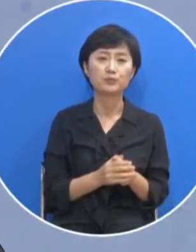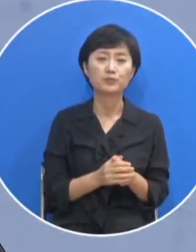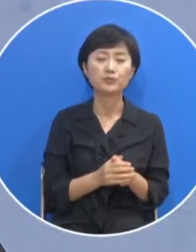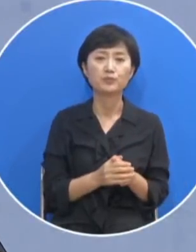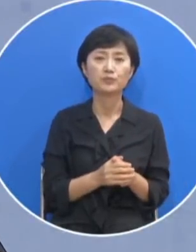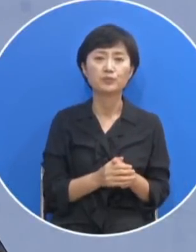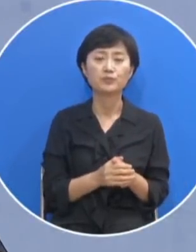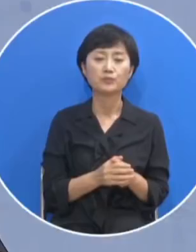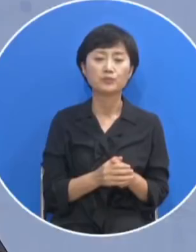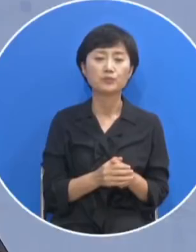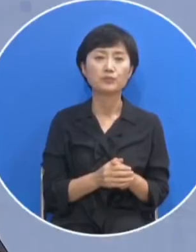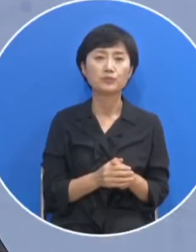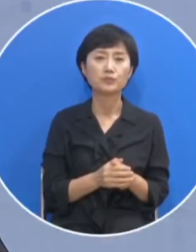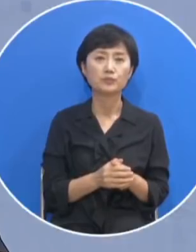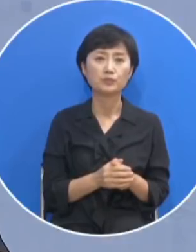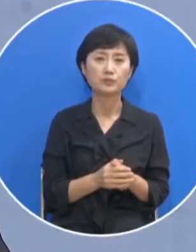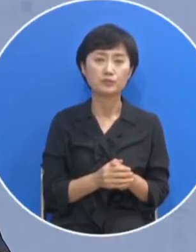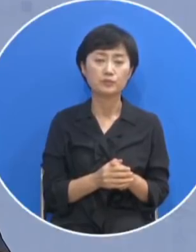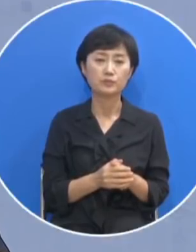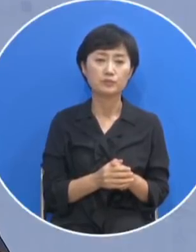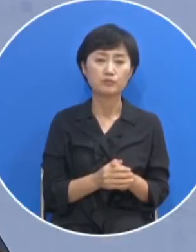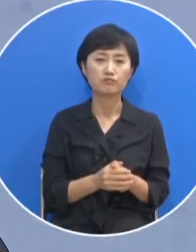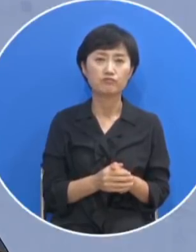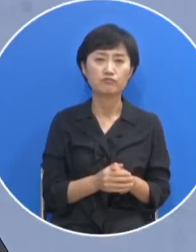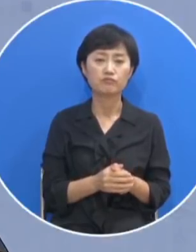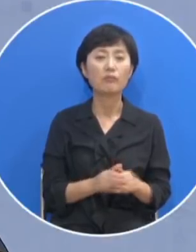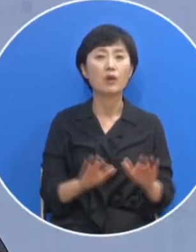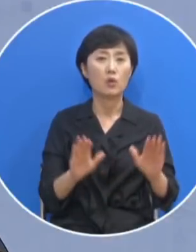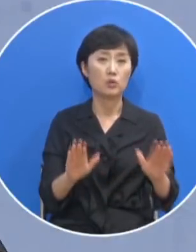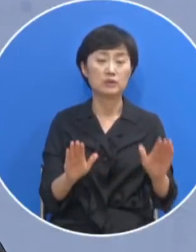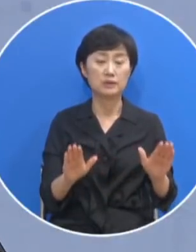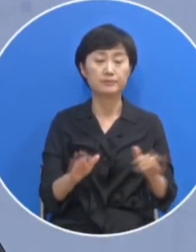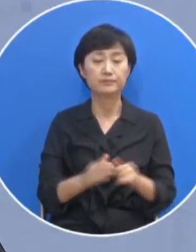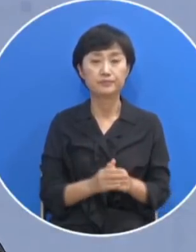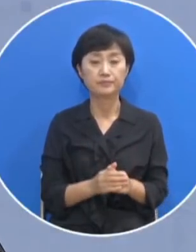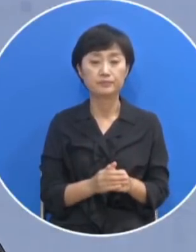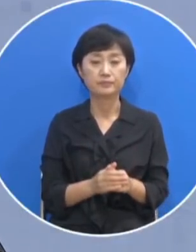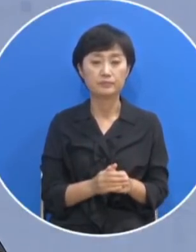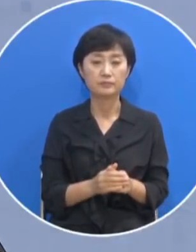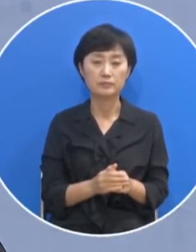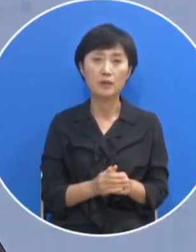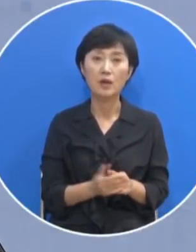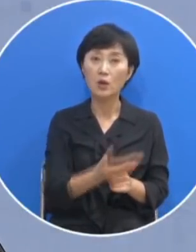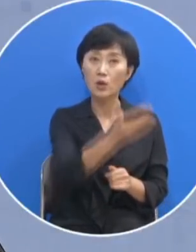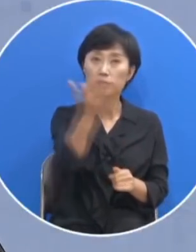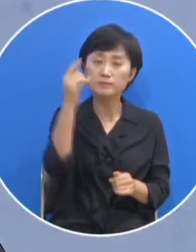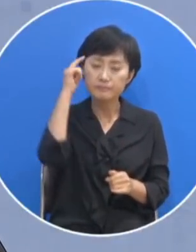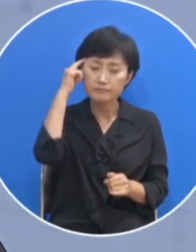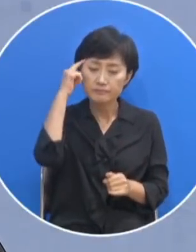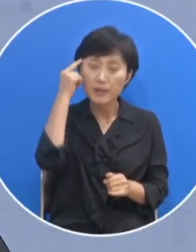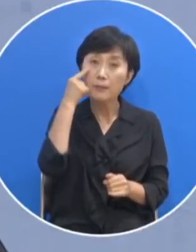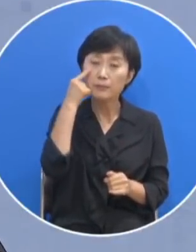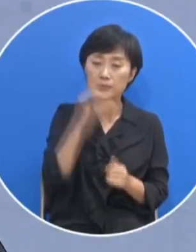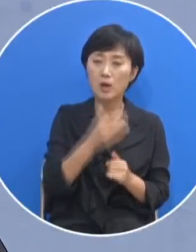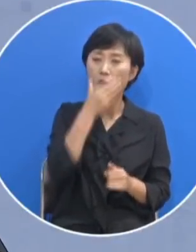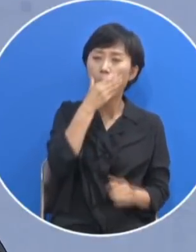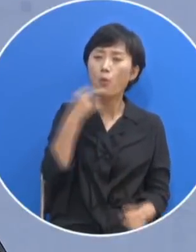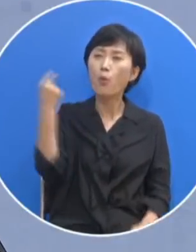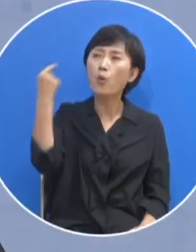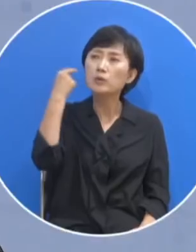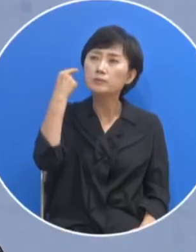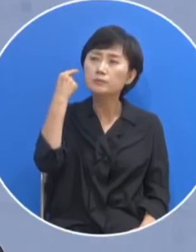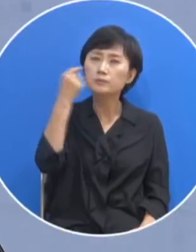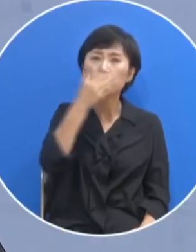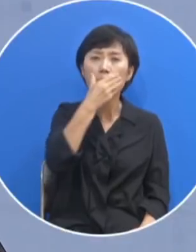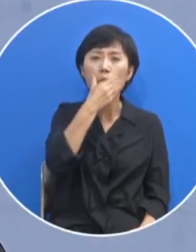우리로서 드렸죠 예 오늘 이 도움이 정말 뭐냐 남원 에이스 가슴 5